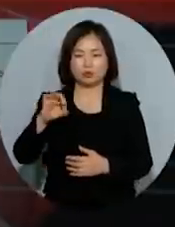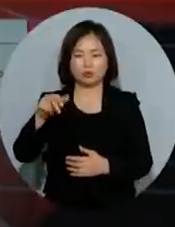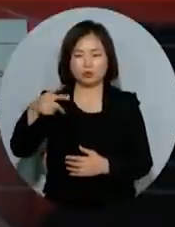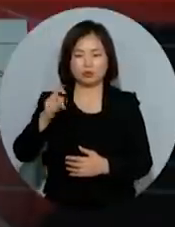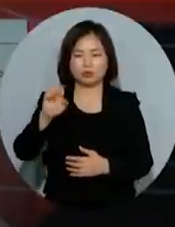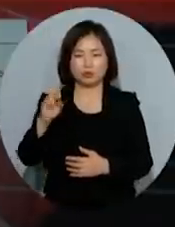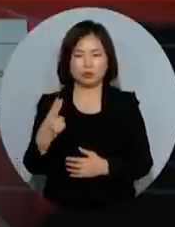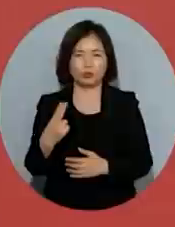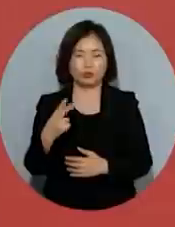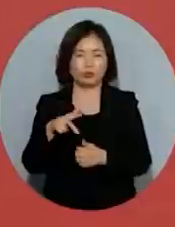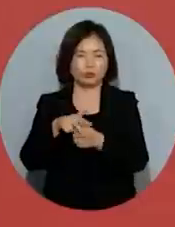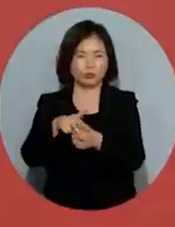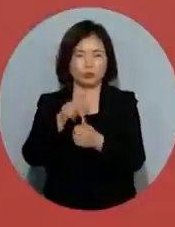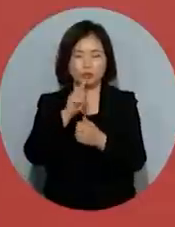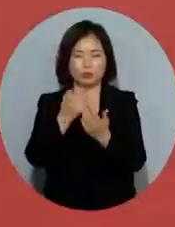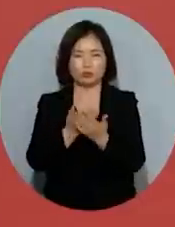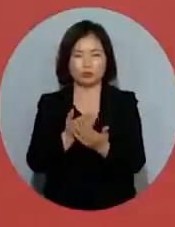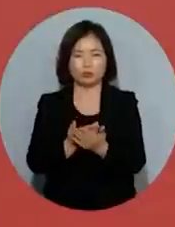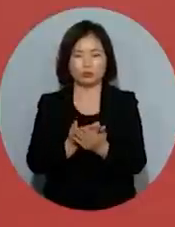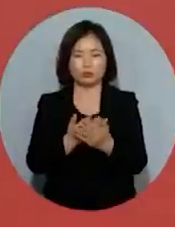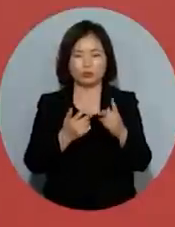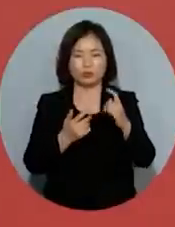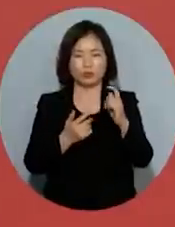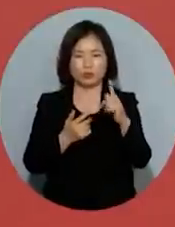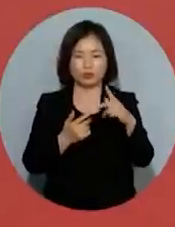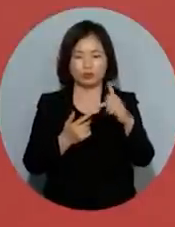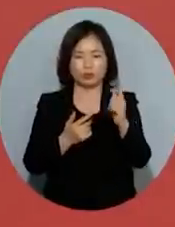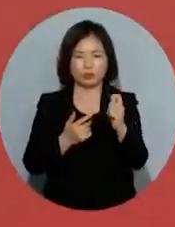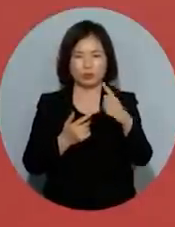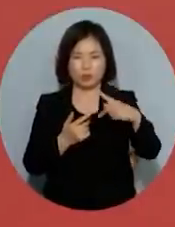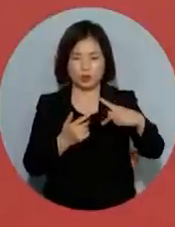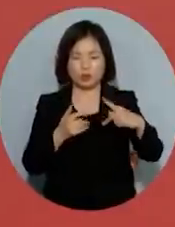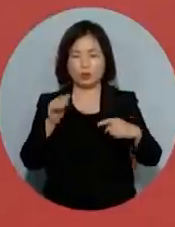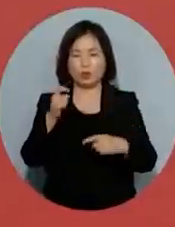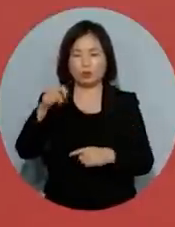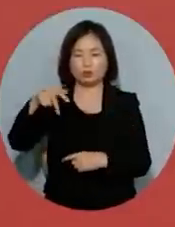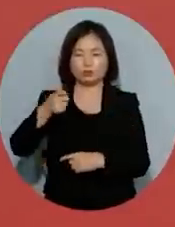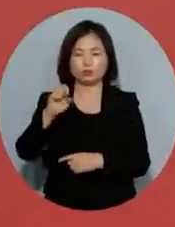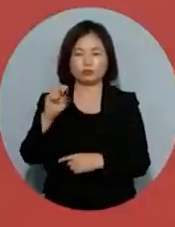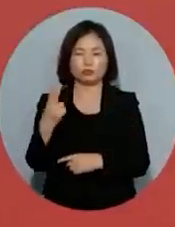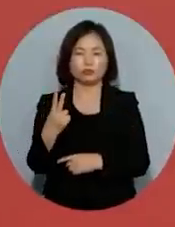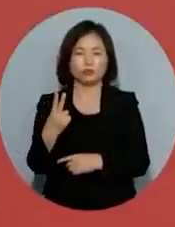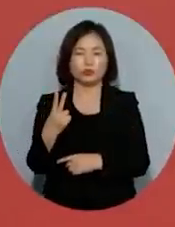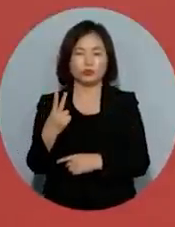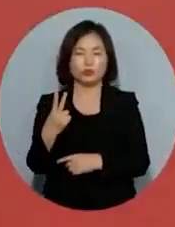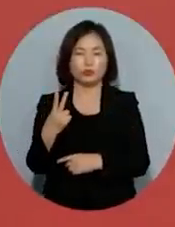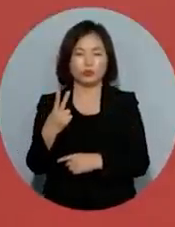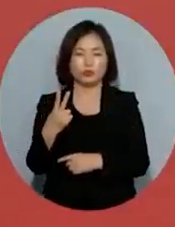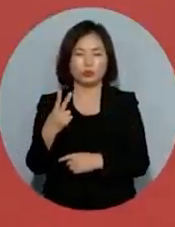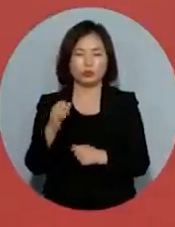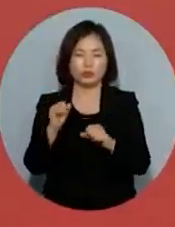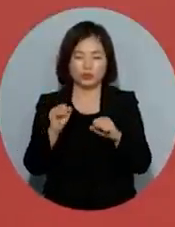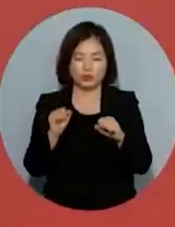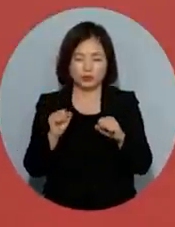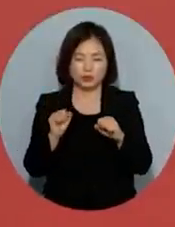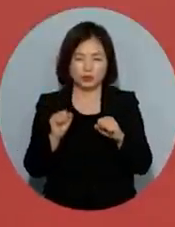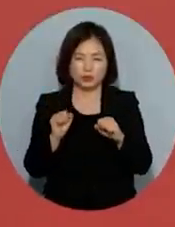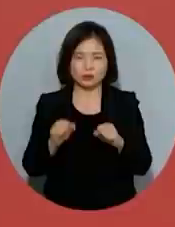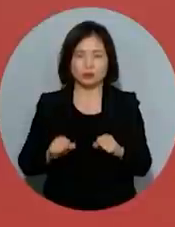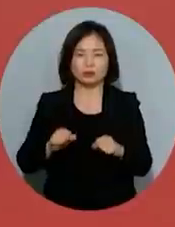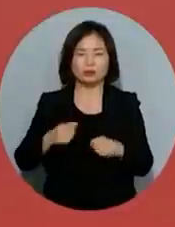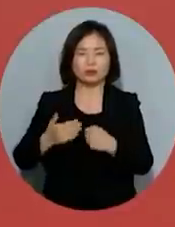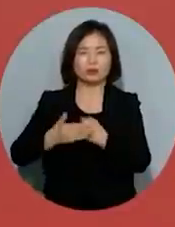발언 부탁합니다. 예, 예. TK는 오늘의 홍준표를 만들어준